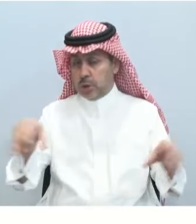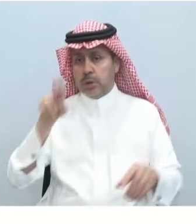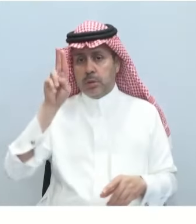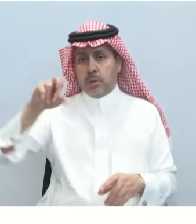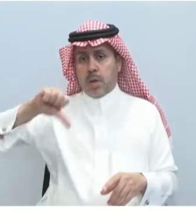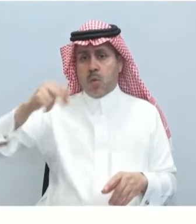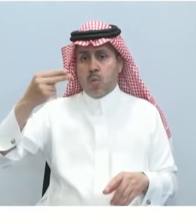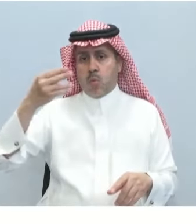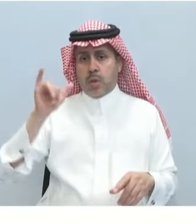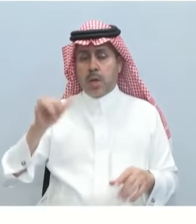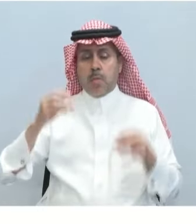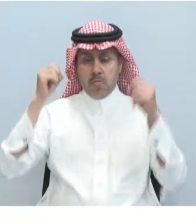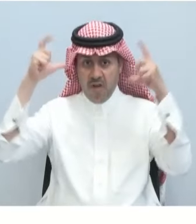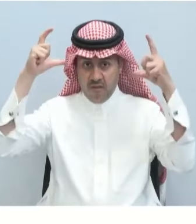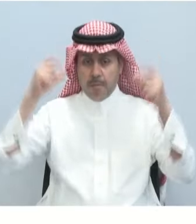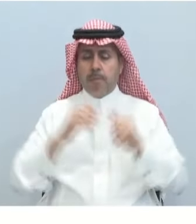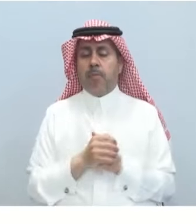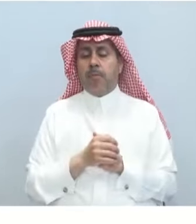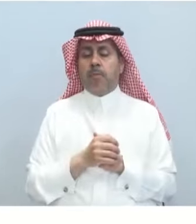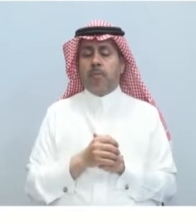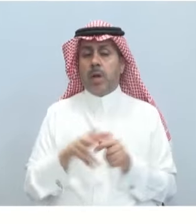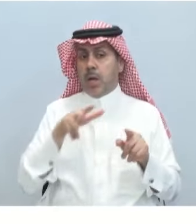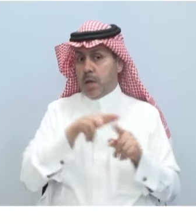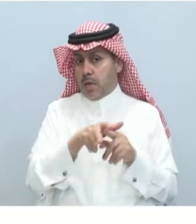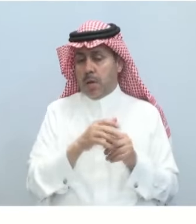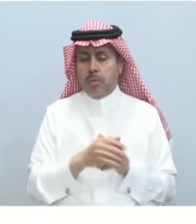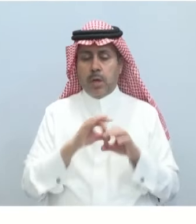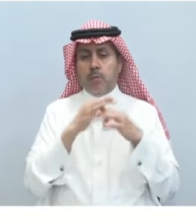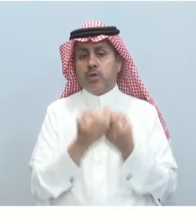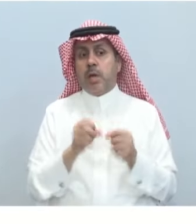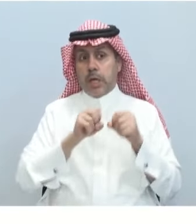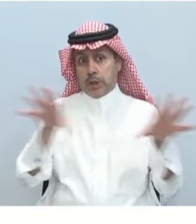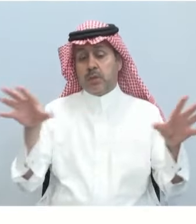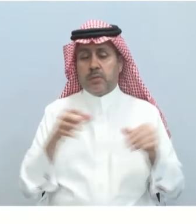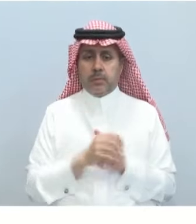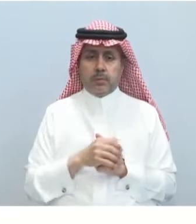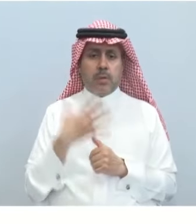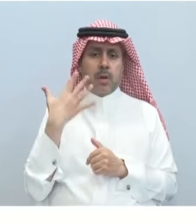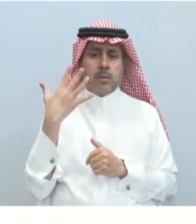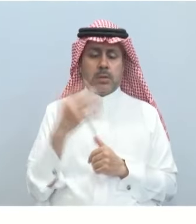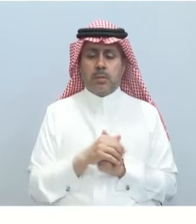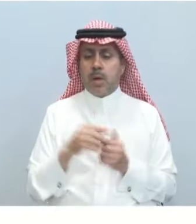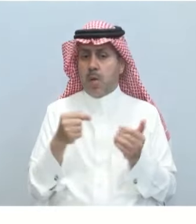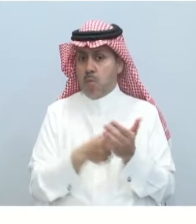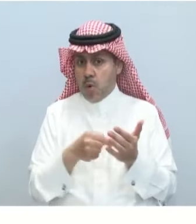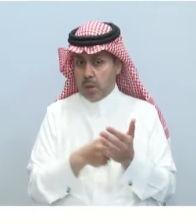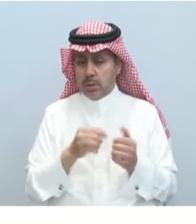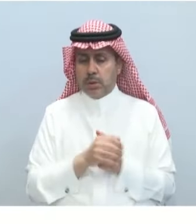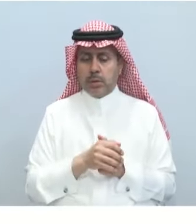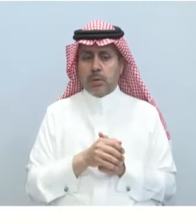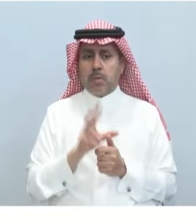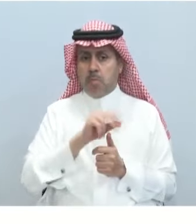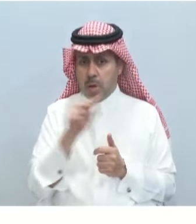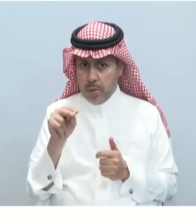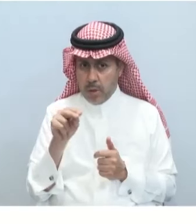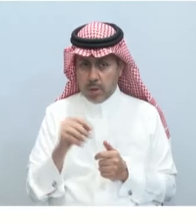بين افراد المجتمع حول مفهوم الايذاء والاثار المترتبه عليه خامسا معالجه الظواهر